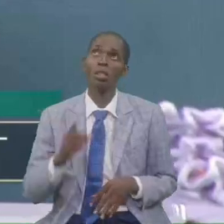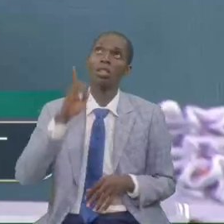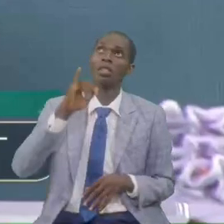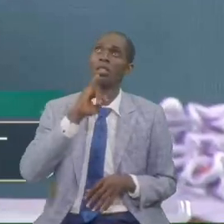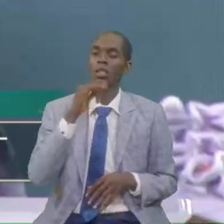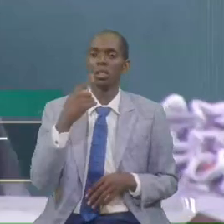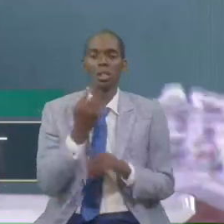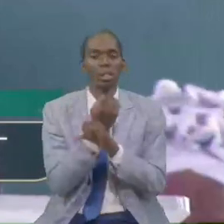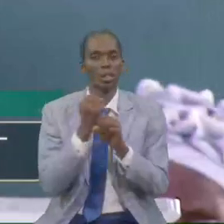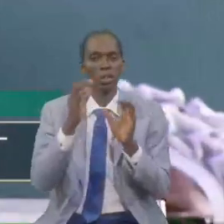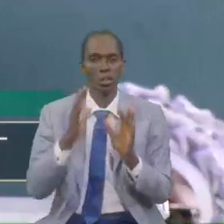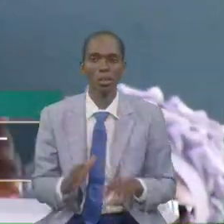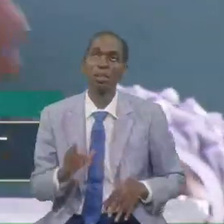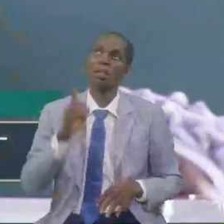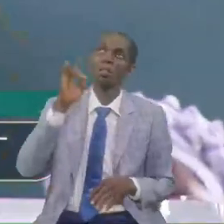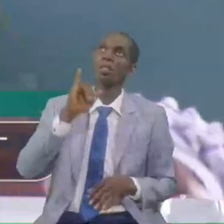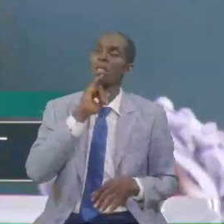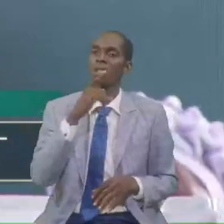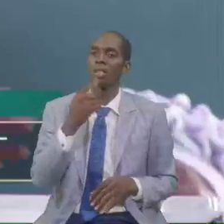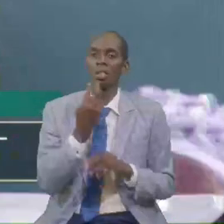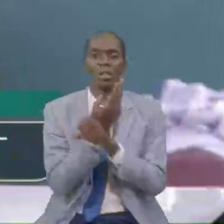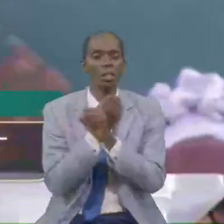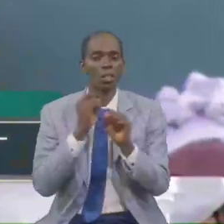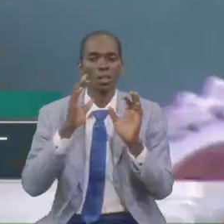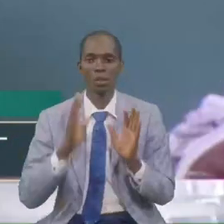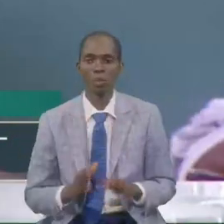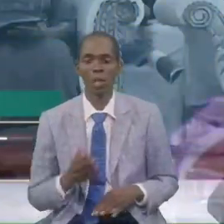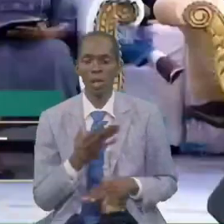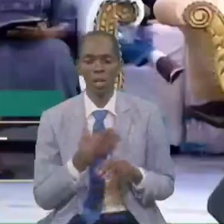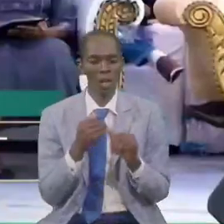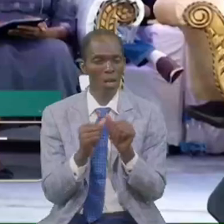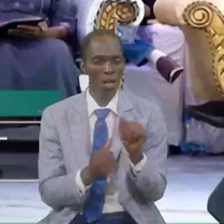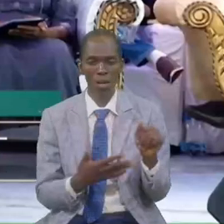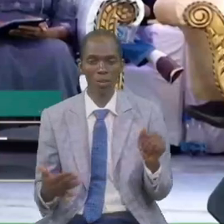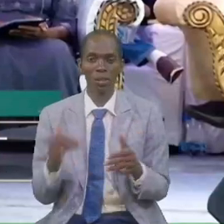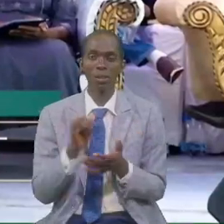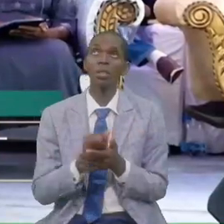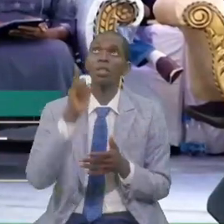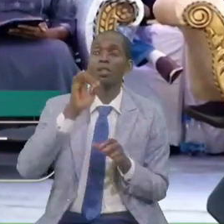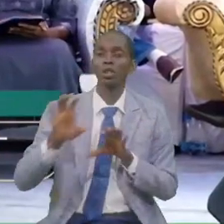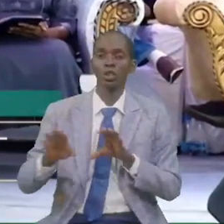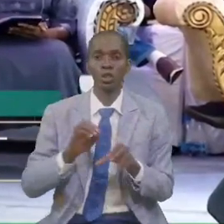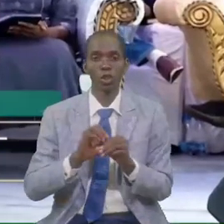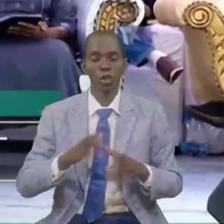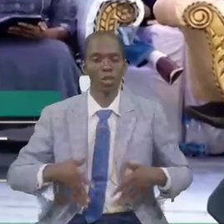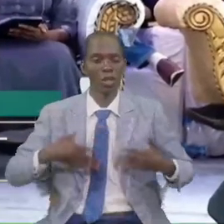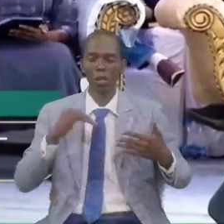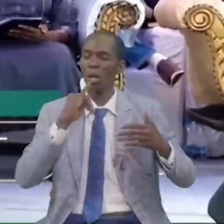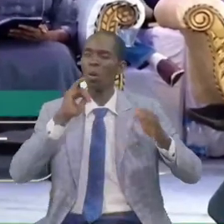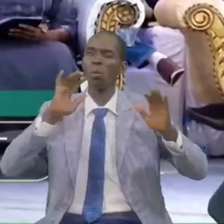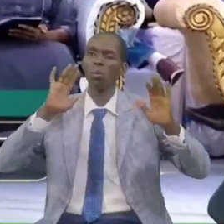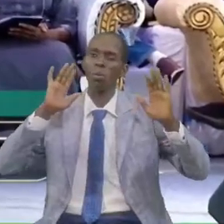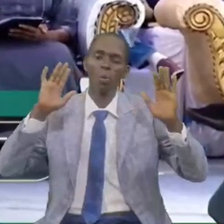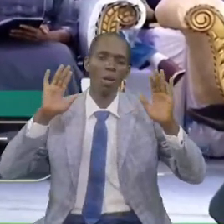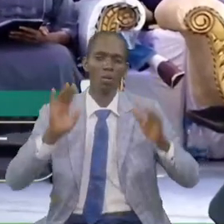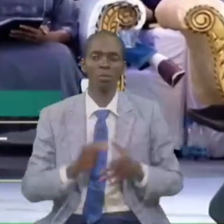est le sauveur. Il est le rédempteur. Et tout ce qu'il fait dans ta vie